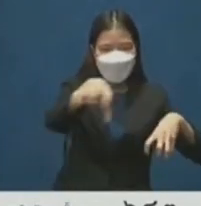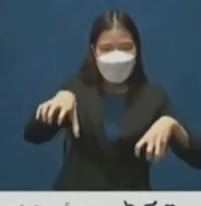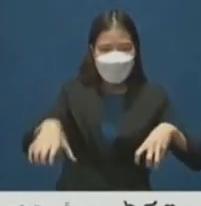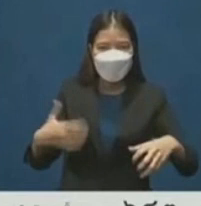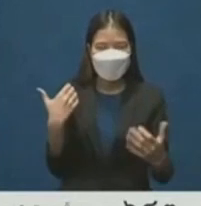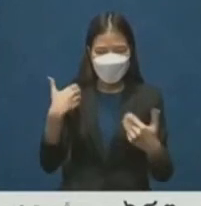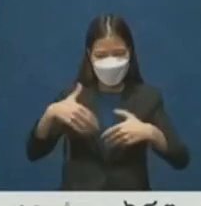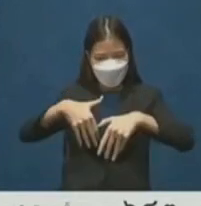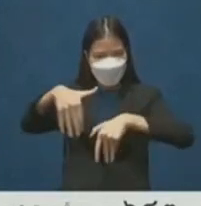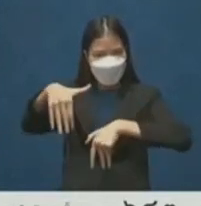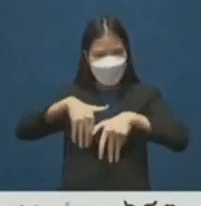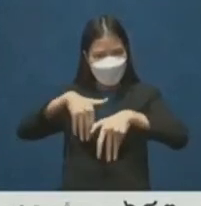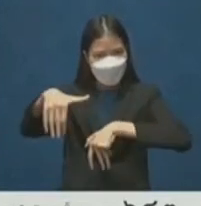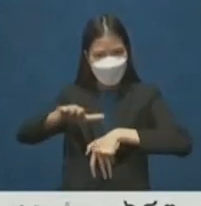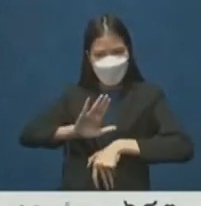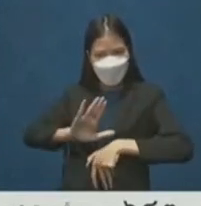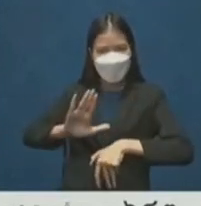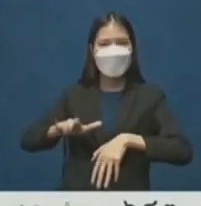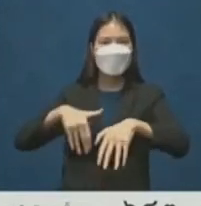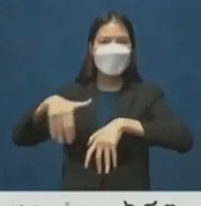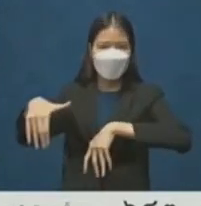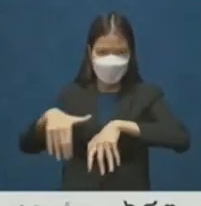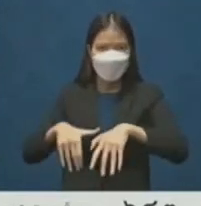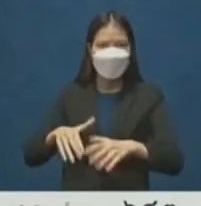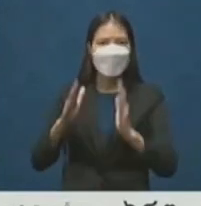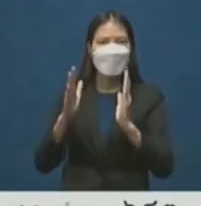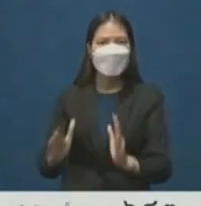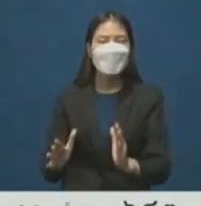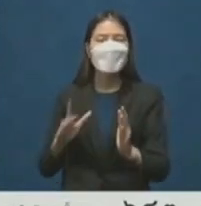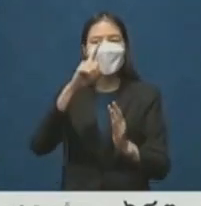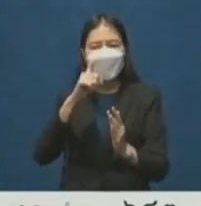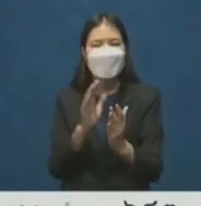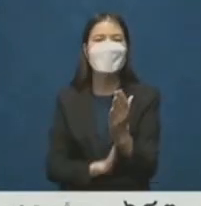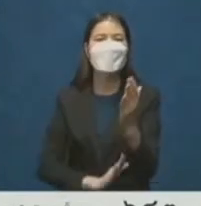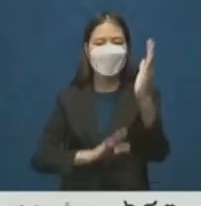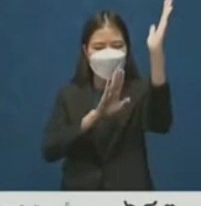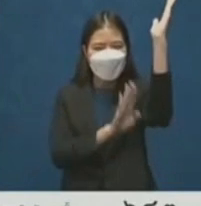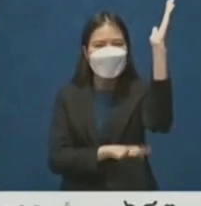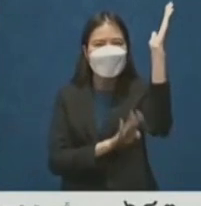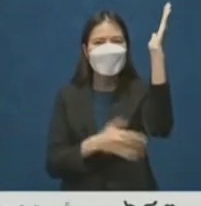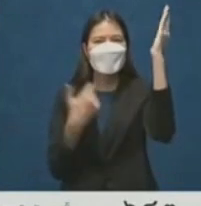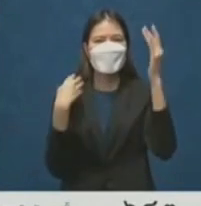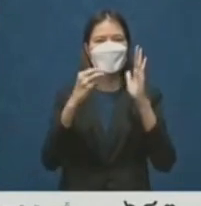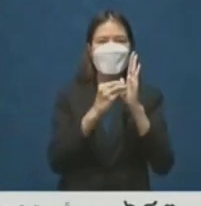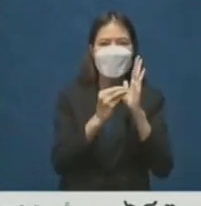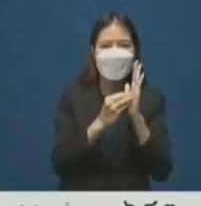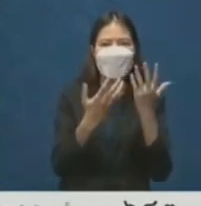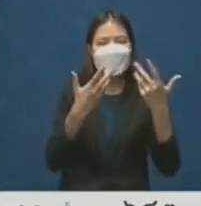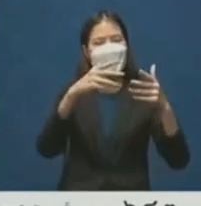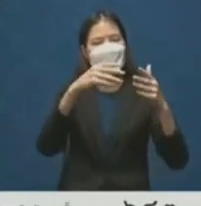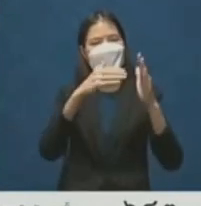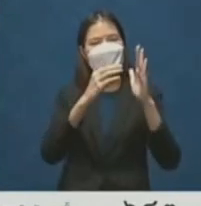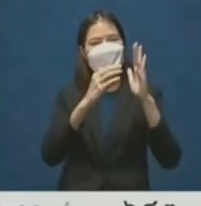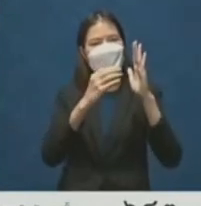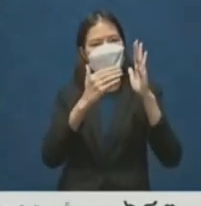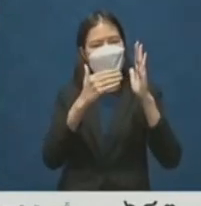จังหวัดตราดมีชนเผ่าชองนะครับซึ่งก็เป็นคนส่วนหนึ่งของสังคมไทยในภาคใต้ก็มีฮะในภาคกลางก็มีภา